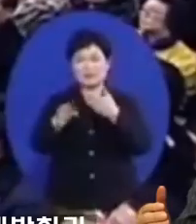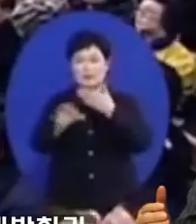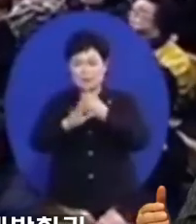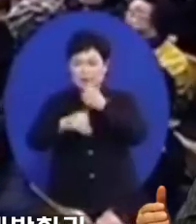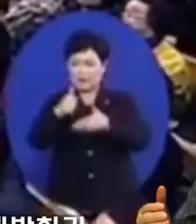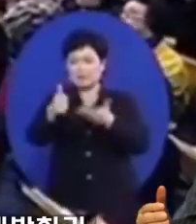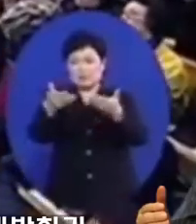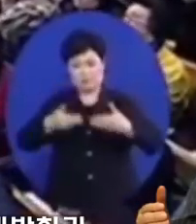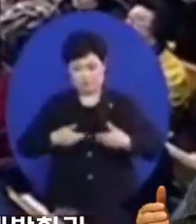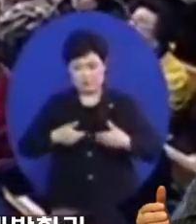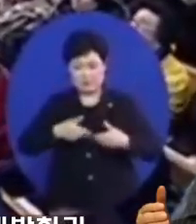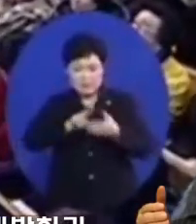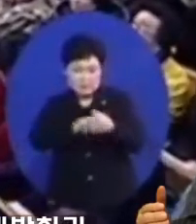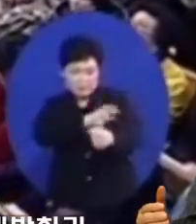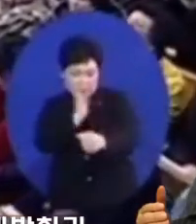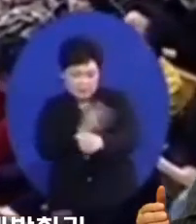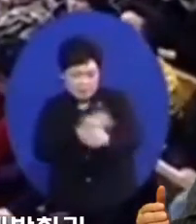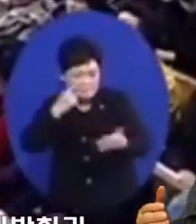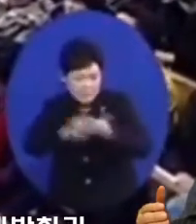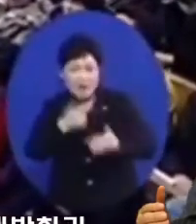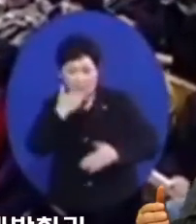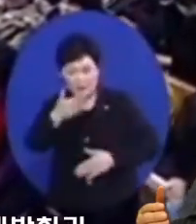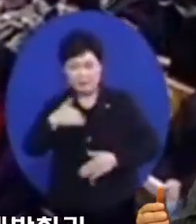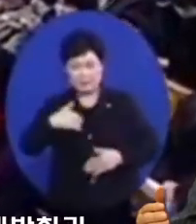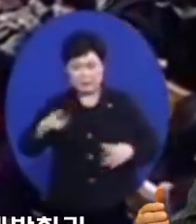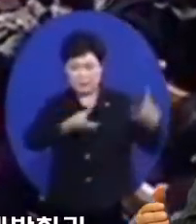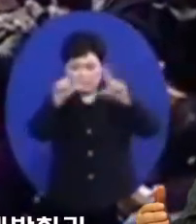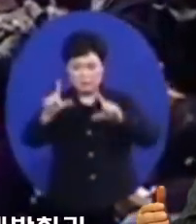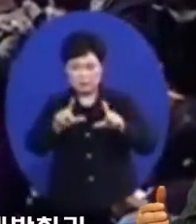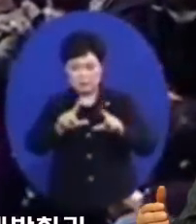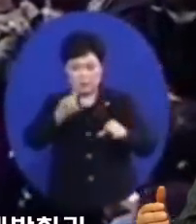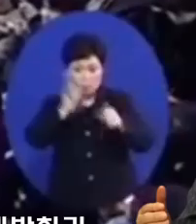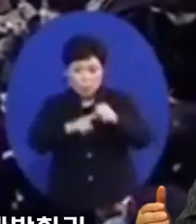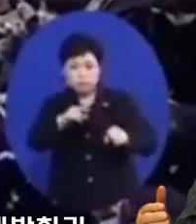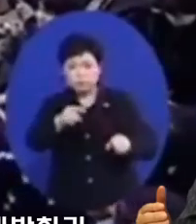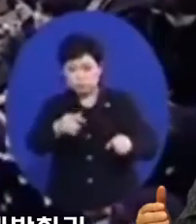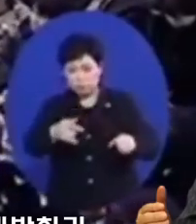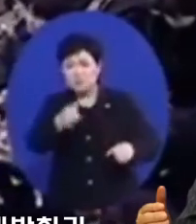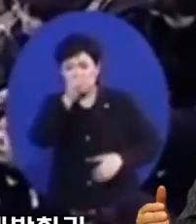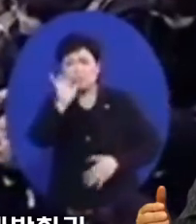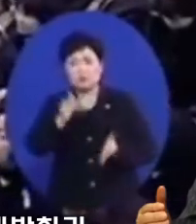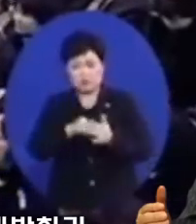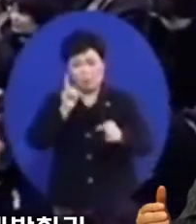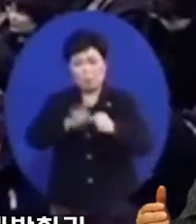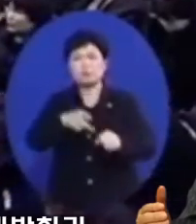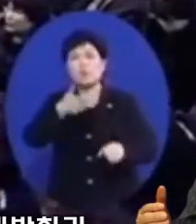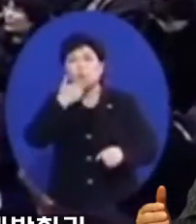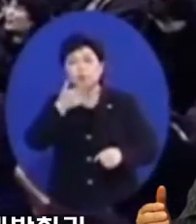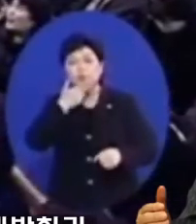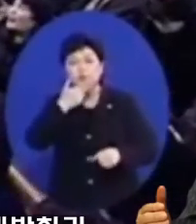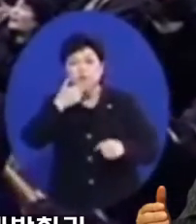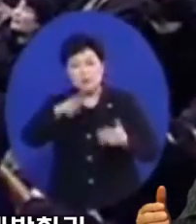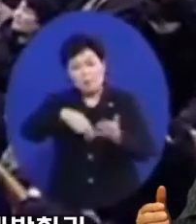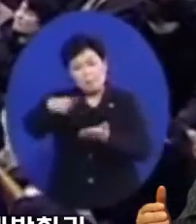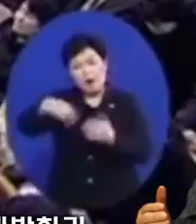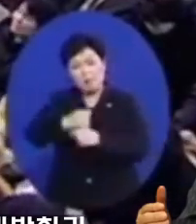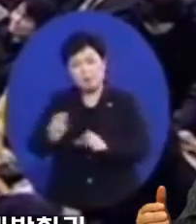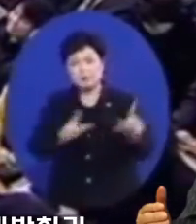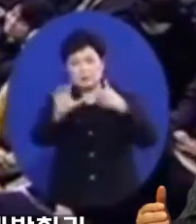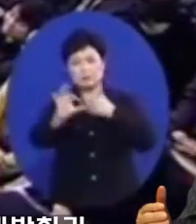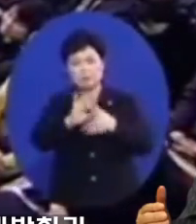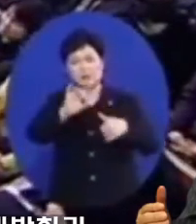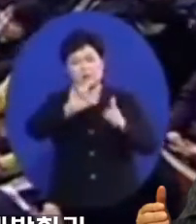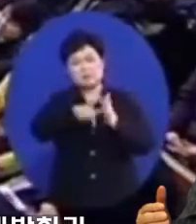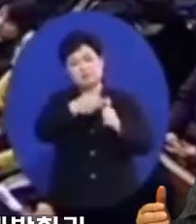주신 잠재 능력을 개발할 수 있다. 내가 인생을 살면서 목표가 있어야 됩니다. 아무 목표도 없이 방황을 하고 살면